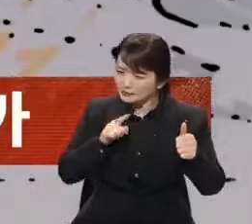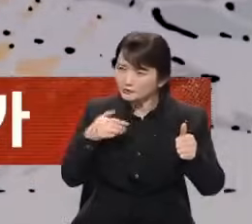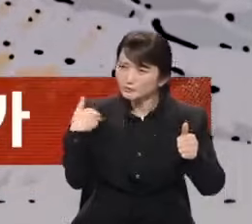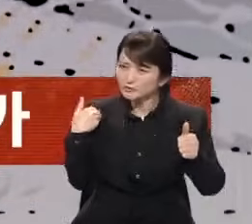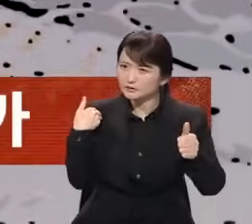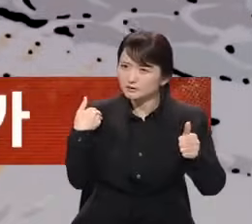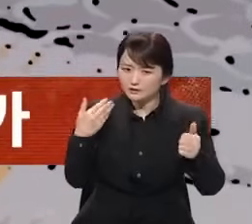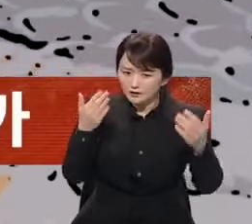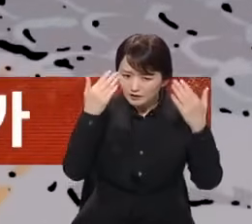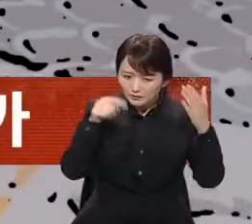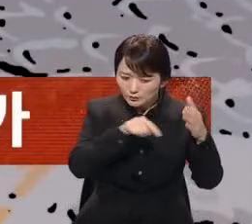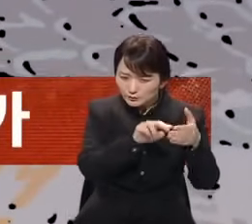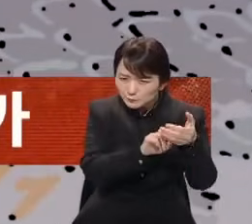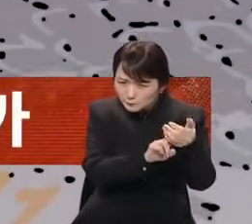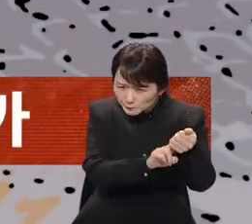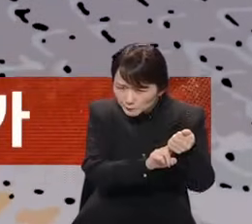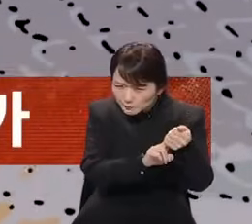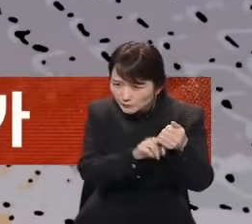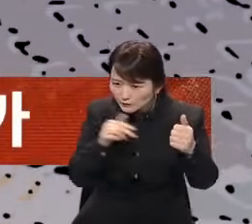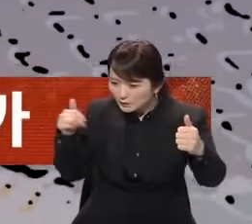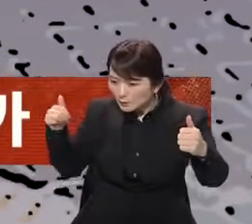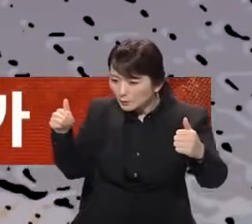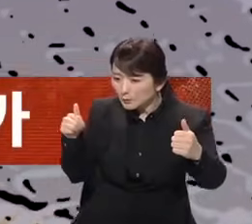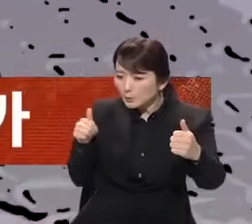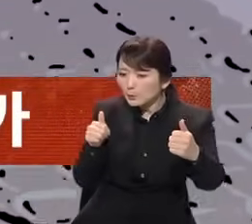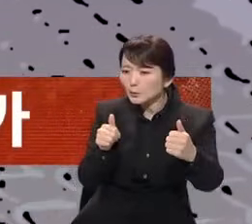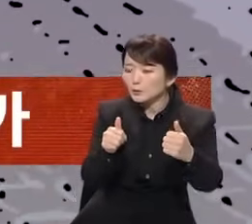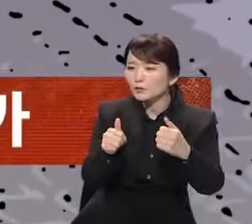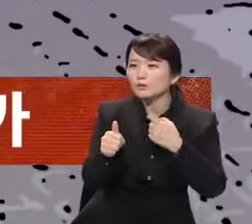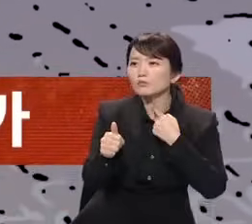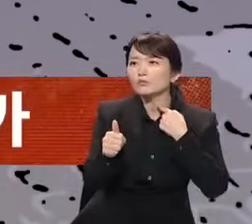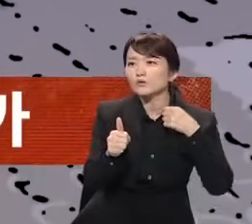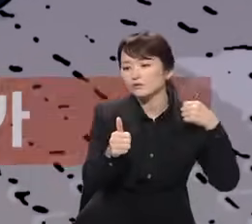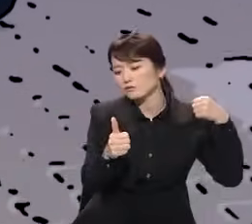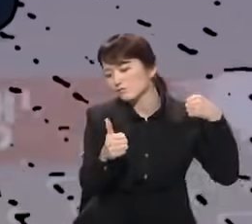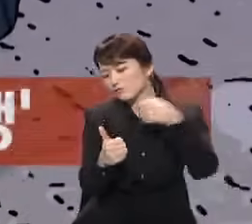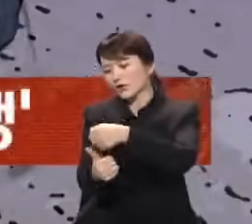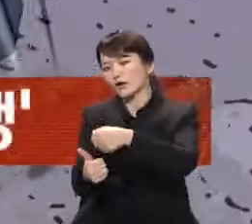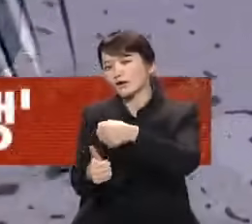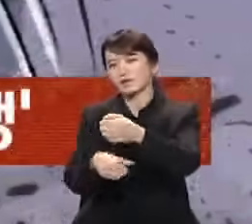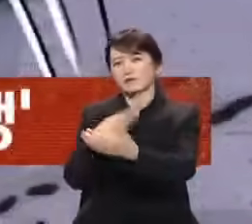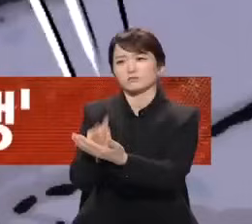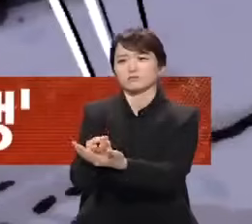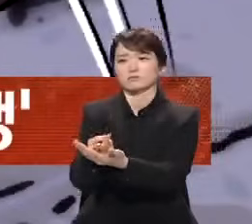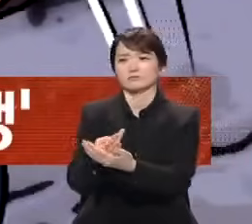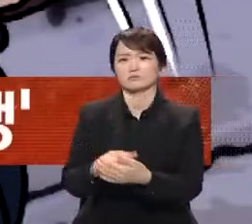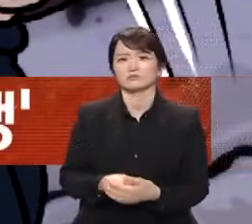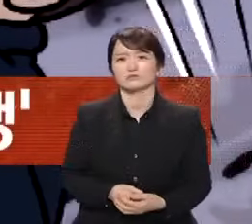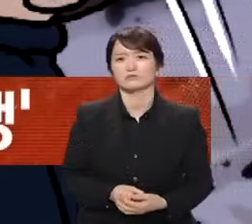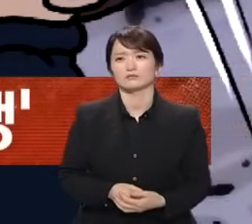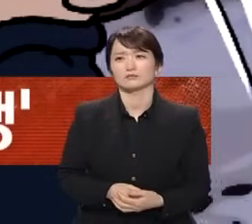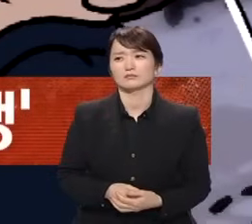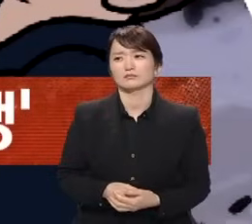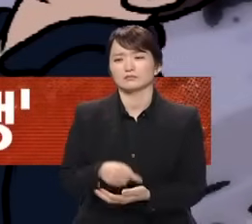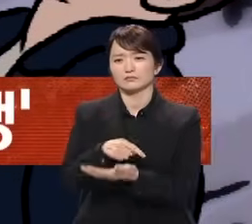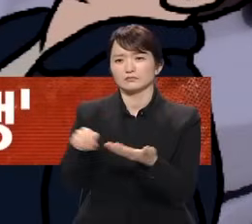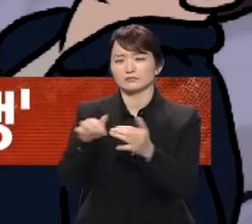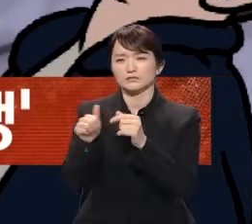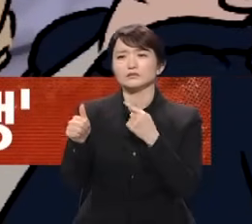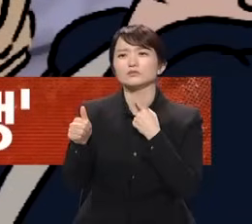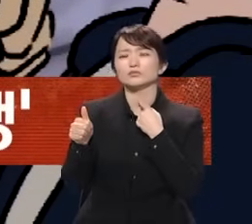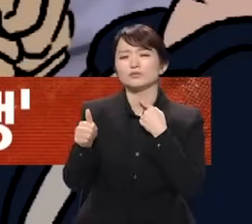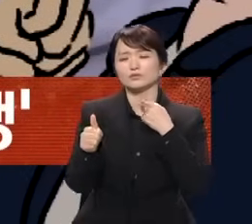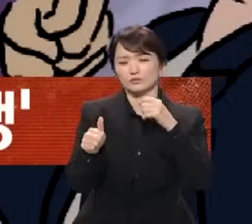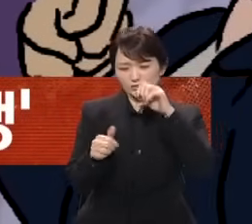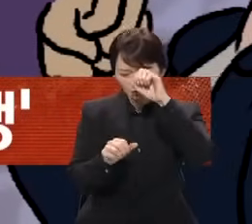이렇게 숨어 있다가 피해자가 들어오니까 곧바로 이 목을 강하게 가격하고 또 쓰러뜨렸다고 합니다. 그 이후에 이 피해자의 목을